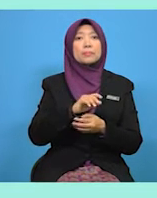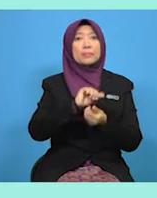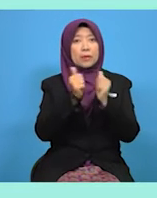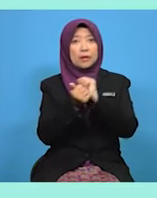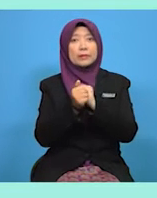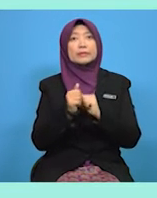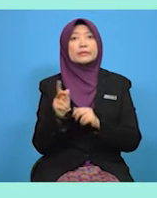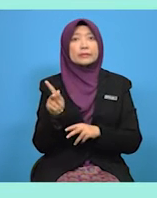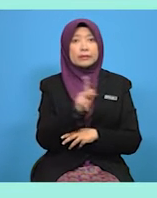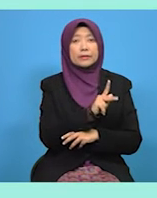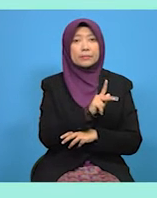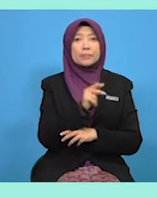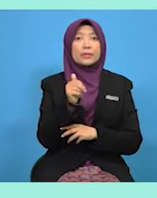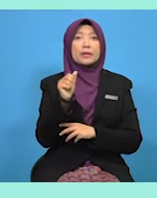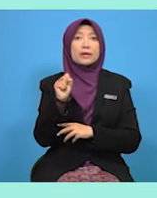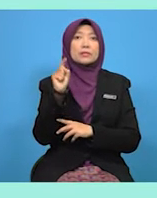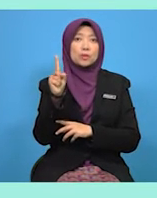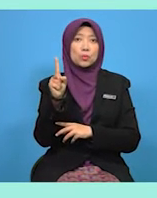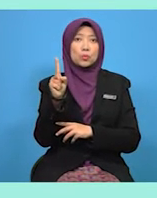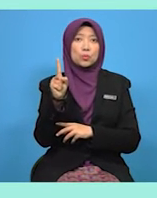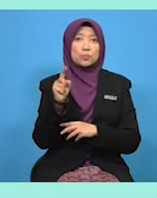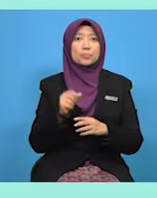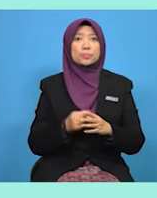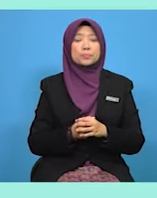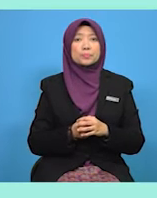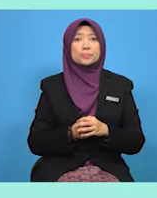ke kiri, ke AS1.